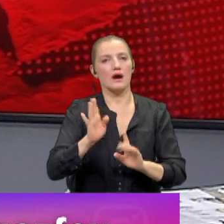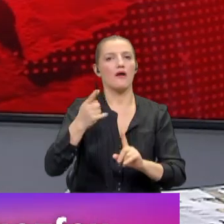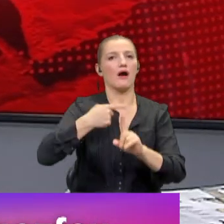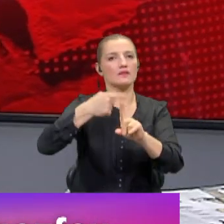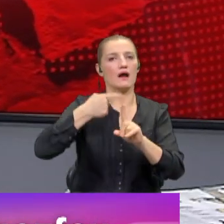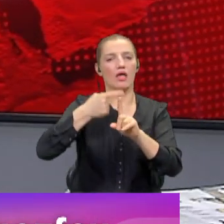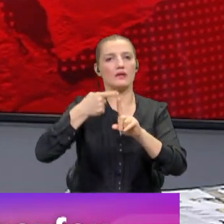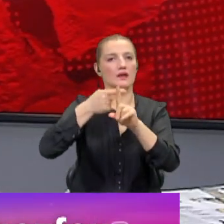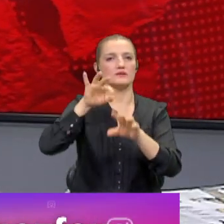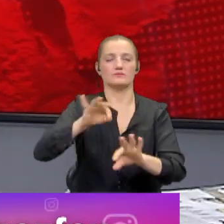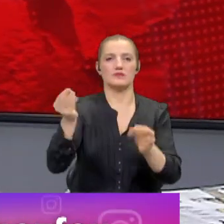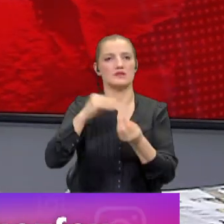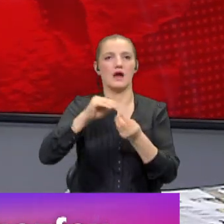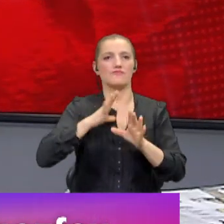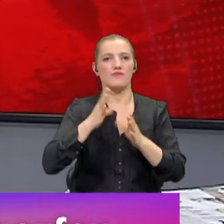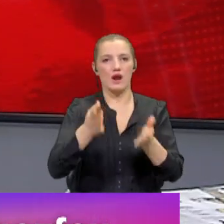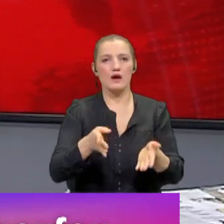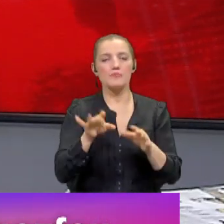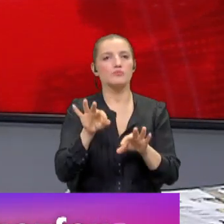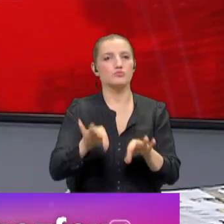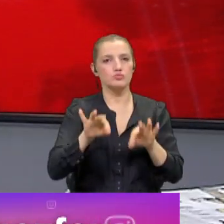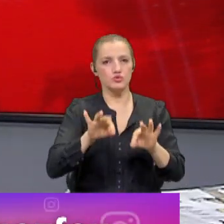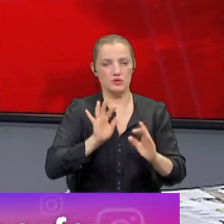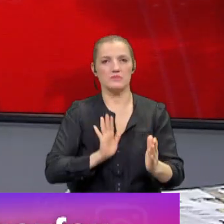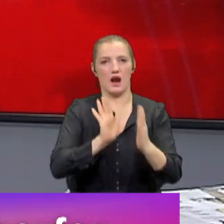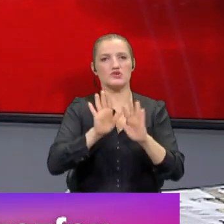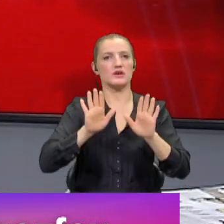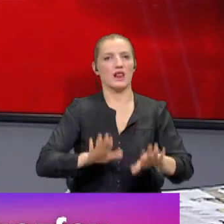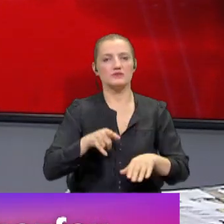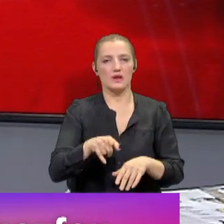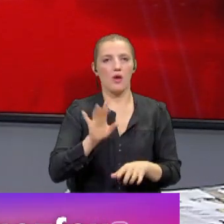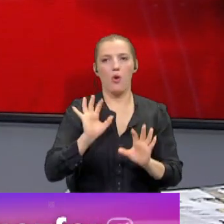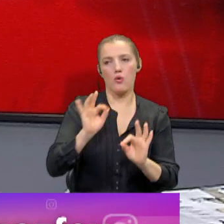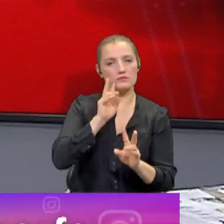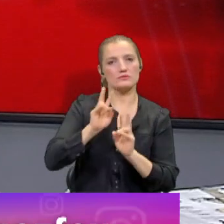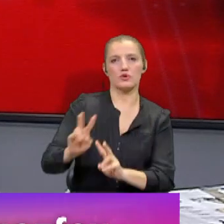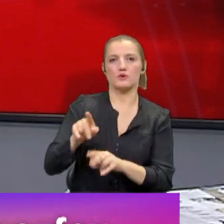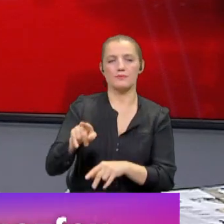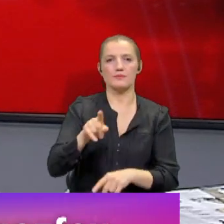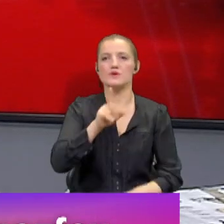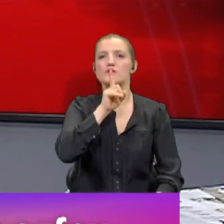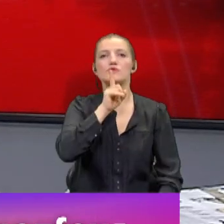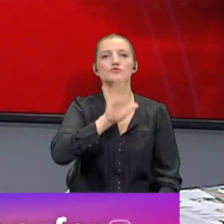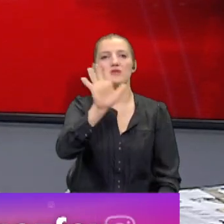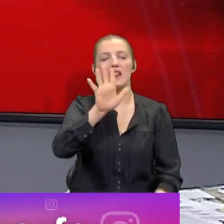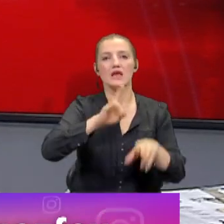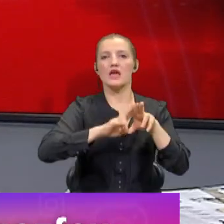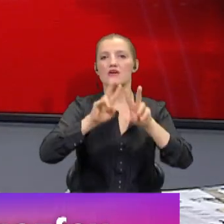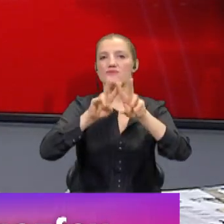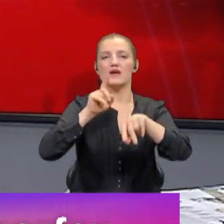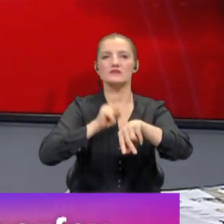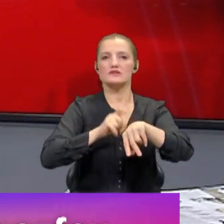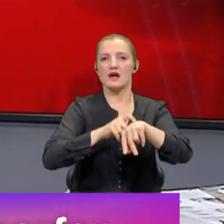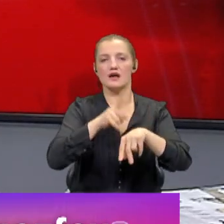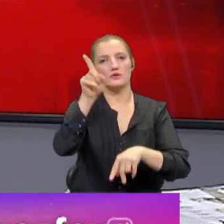üzerinde zamlar var şimdi bununla mı karşı karşıya kalacağız Öyle gözüküyor 100 o cevap saate kadar